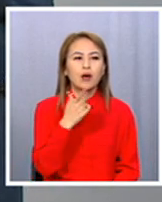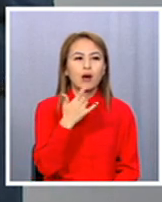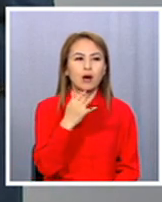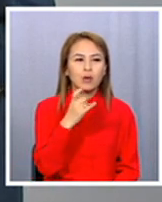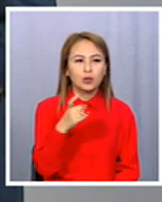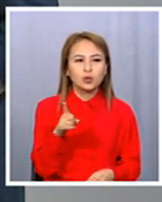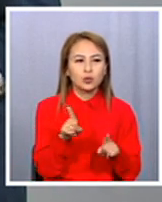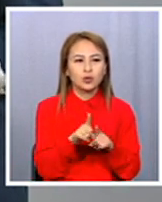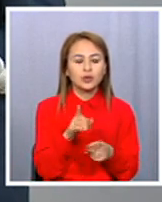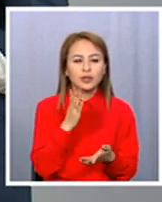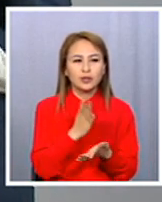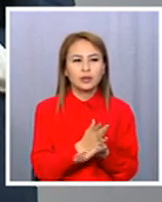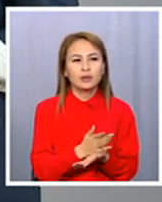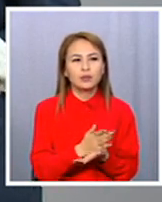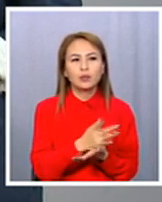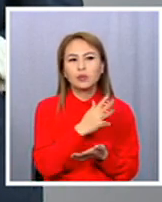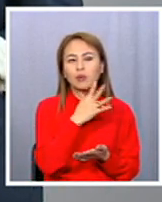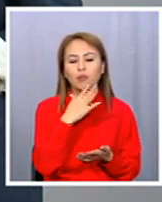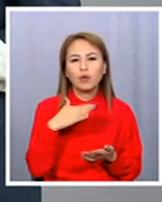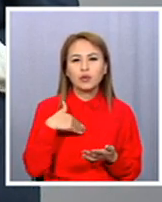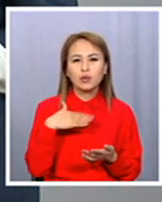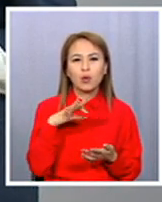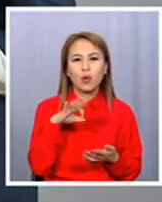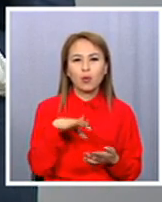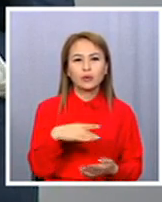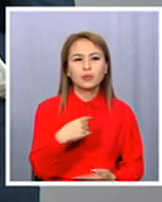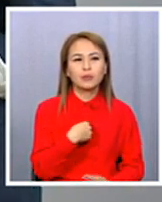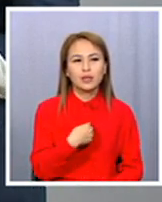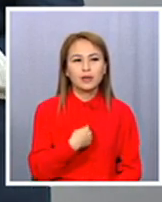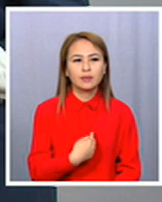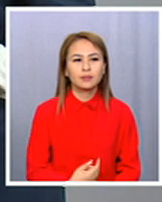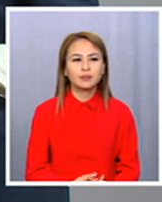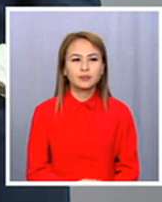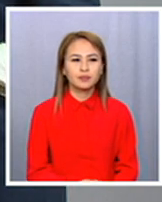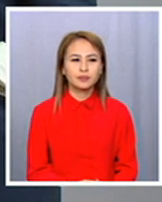горохе тоже я, много пользы от меня.